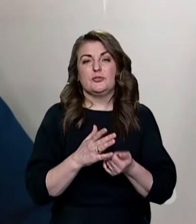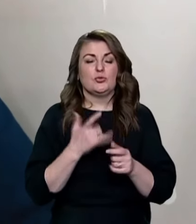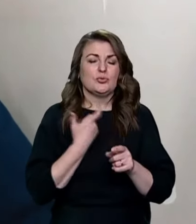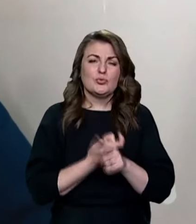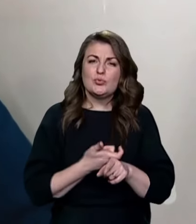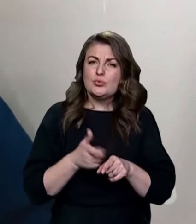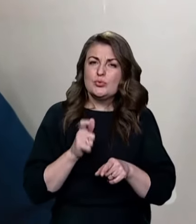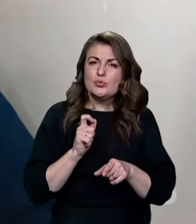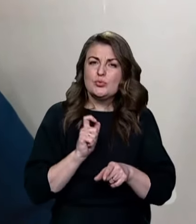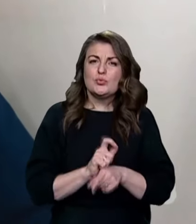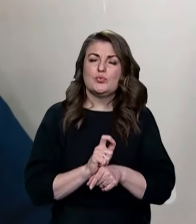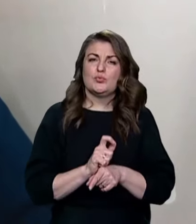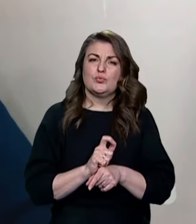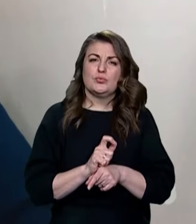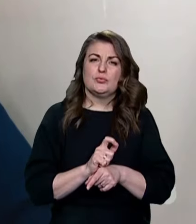дуже